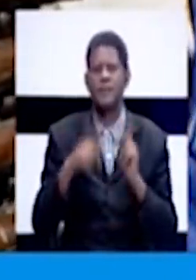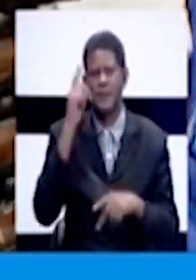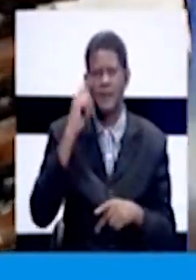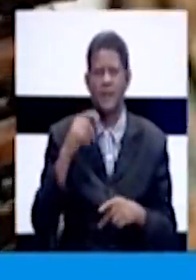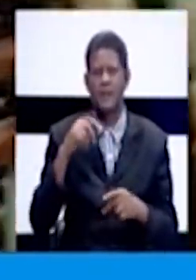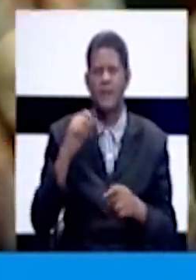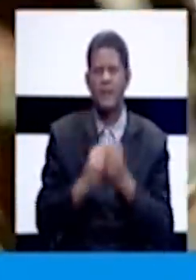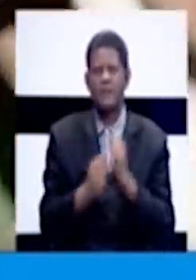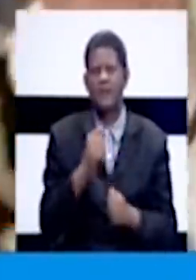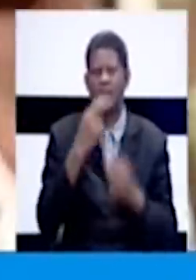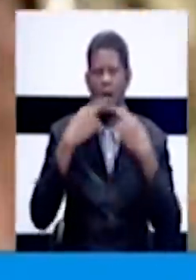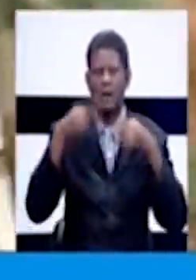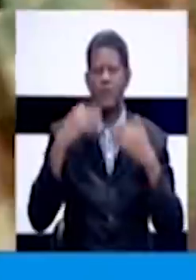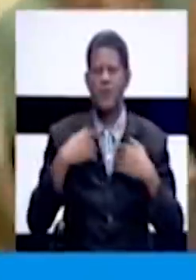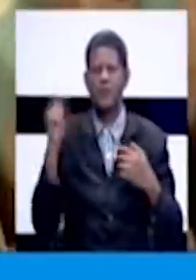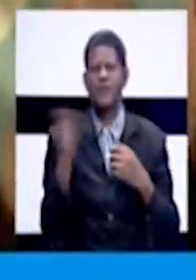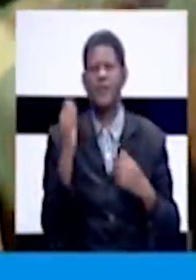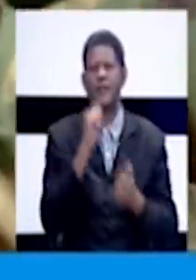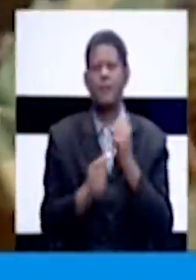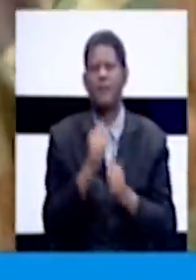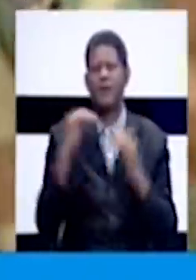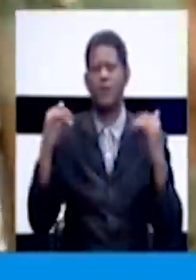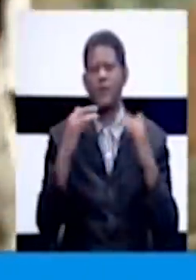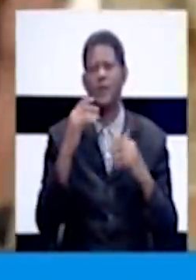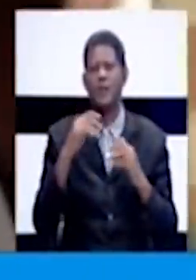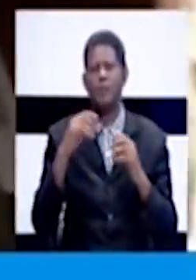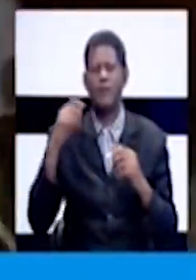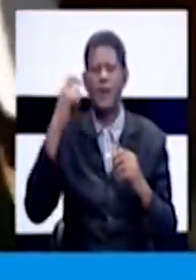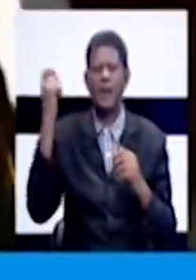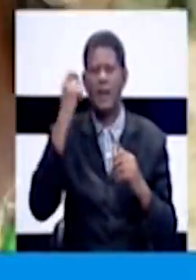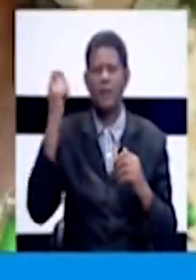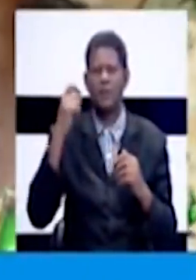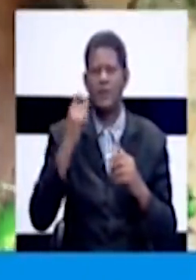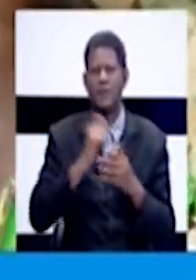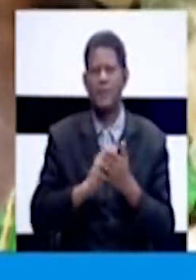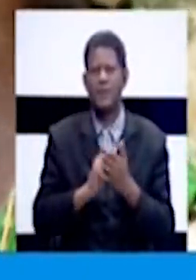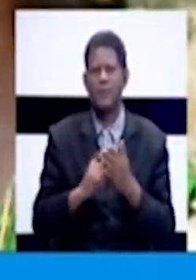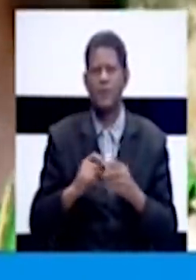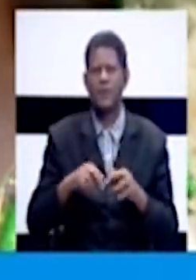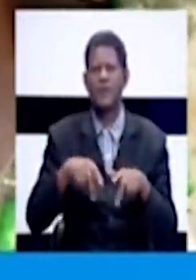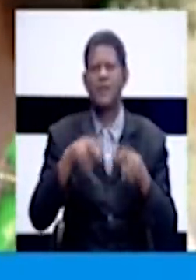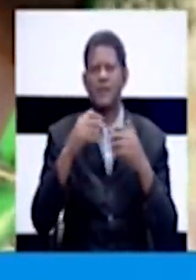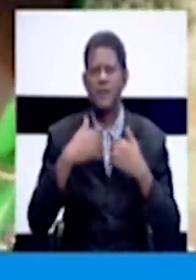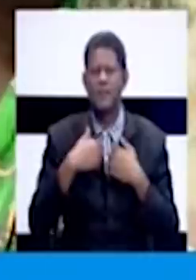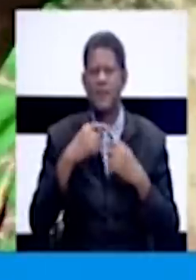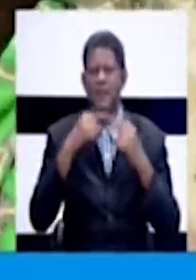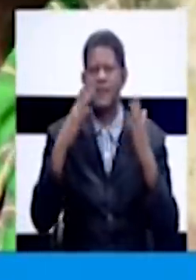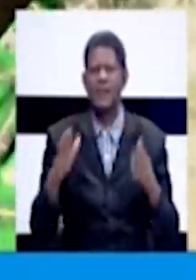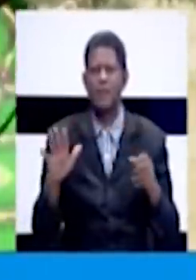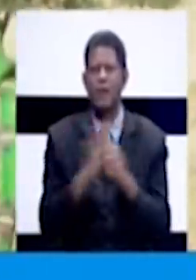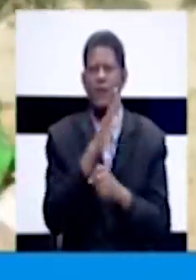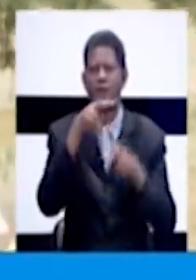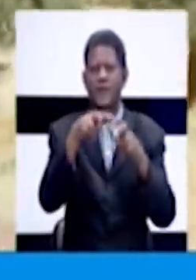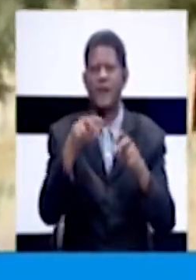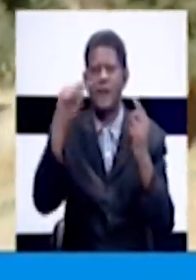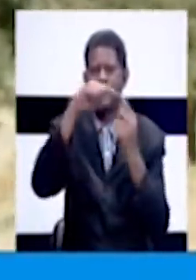ትግራይ ንምብራስ ተኣውጁ ዘሎ ዘርኢ ናይ ምጥፋእ ኩናት ብኣንፀባራቒ ዓወት ተፀንቢሉ ይስጉም ከም ዘሎን ጸላኢ መልኡ ክሳብ